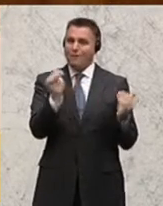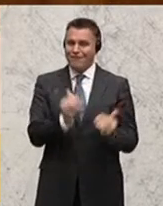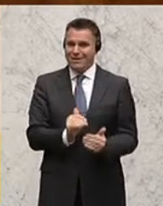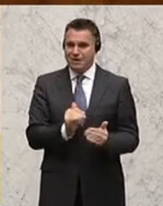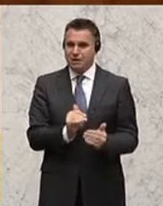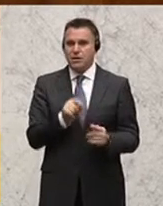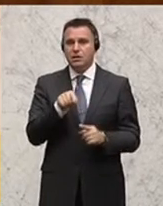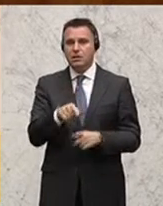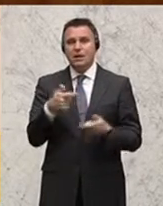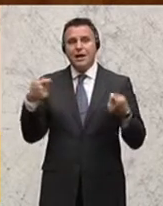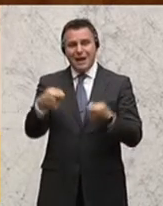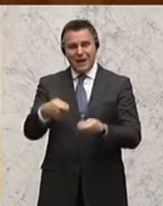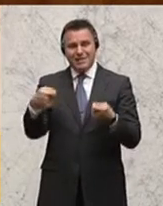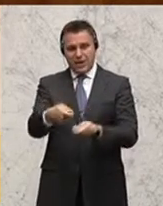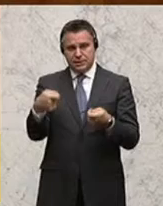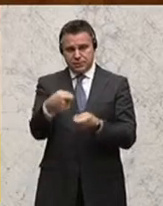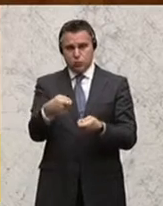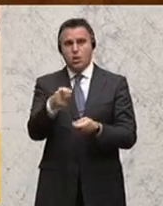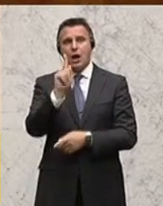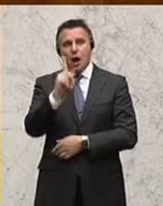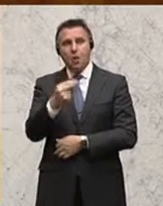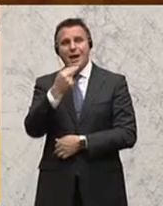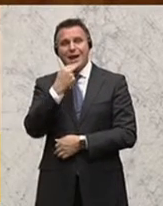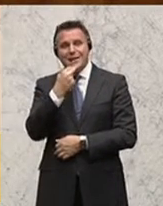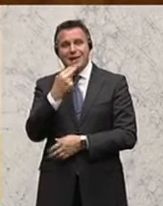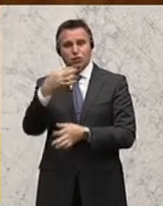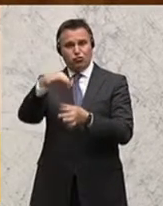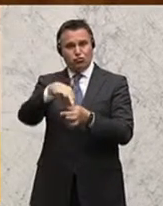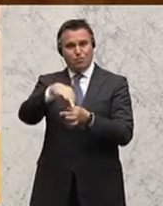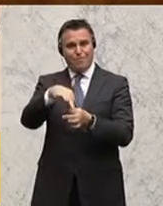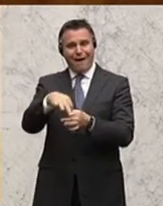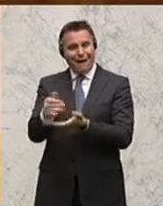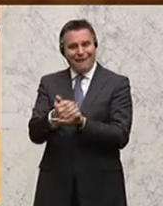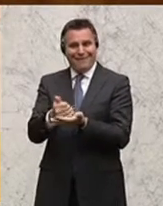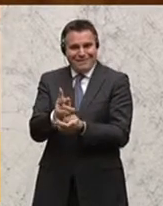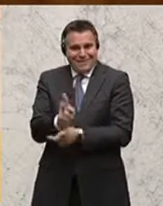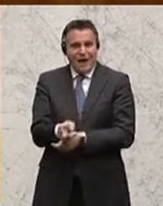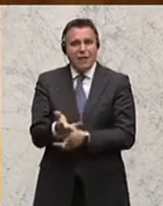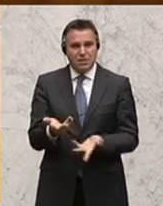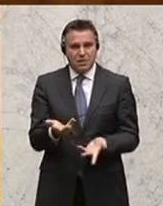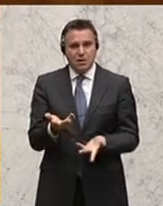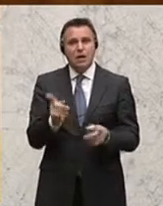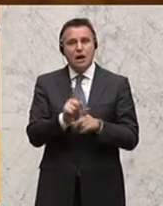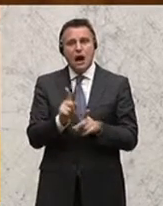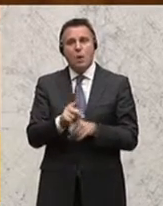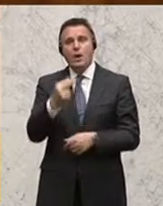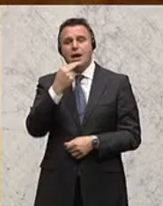den Investitionsinitiativen in der Energieeffizienz und wir können auf jeden Fall etwas tun in